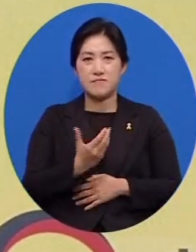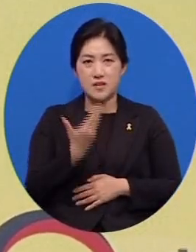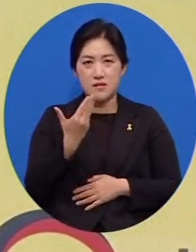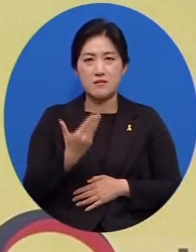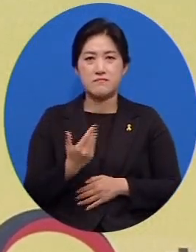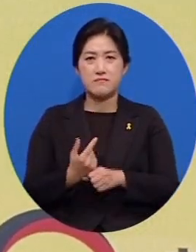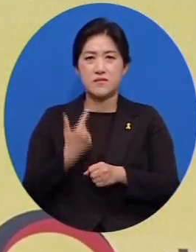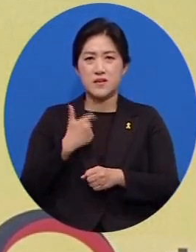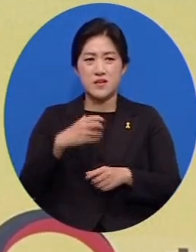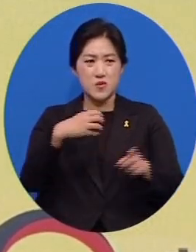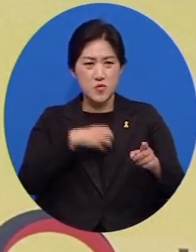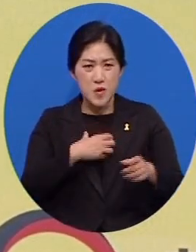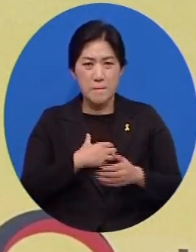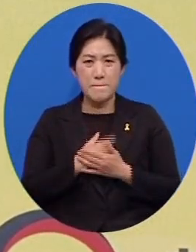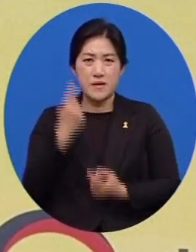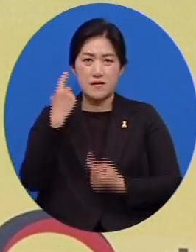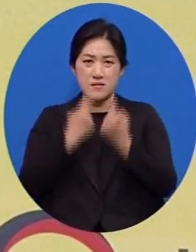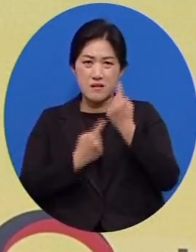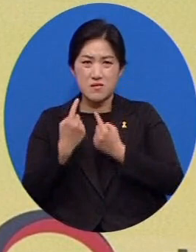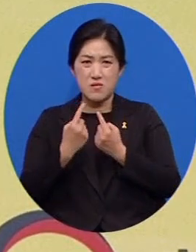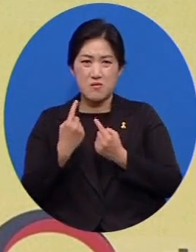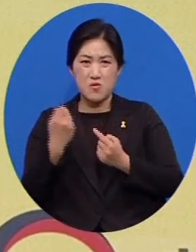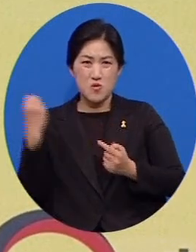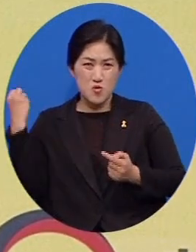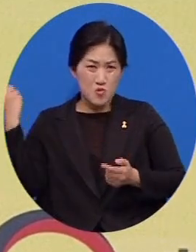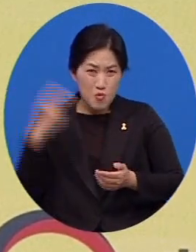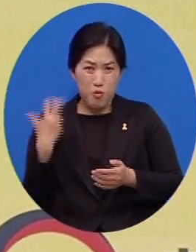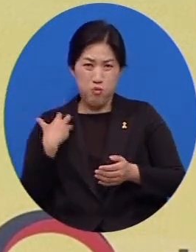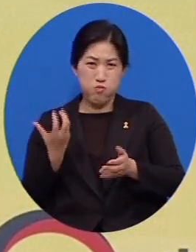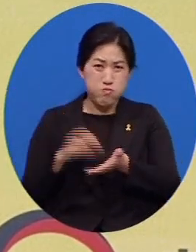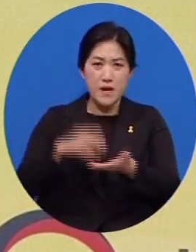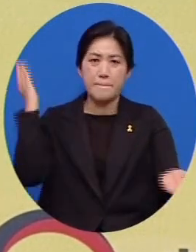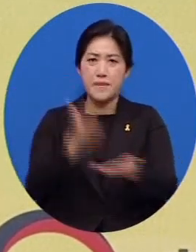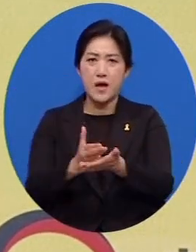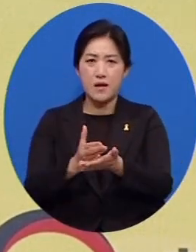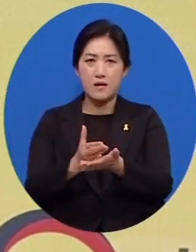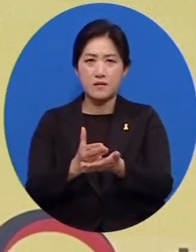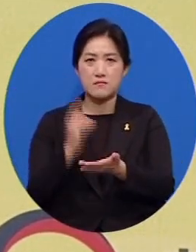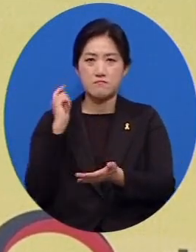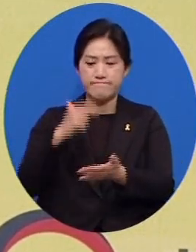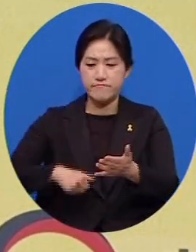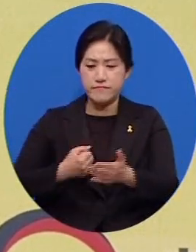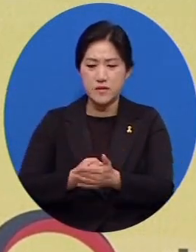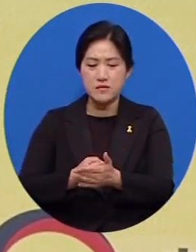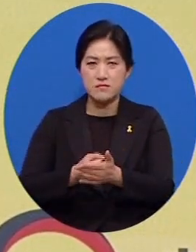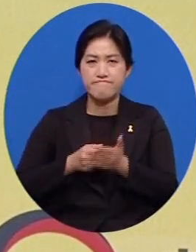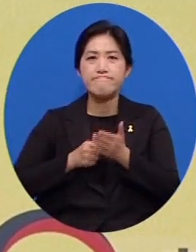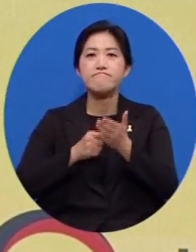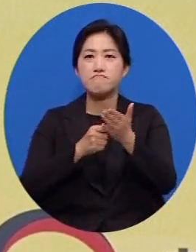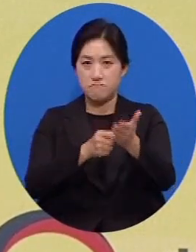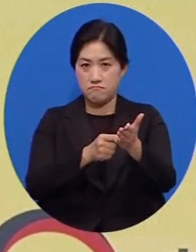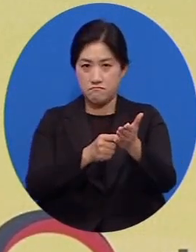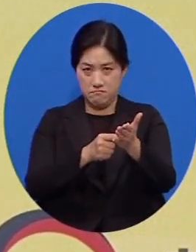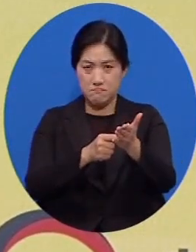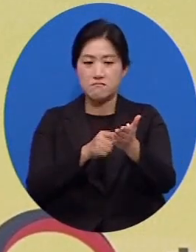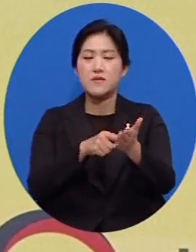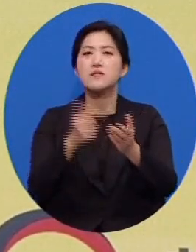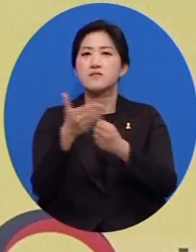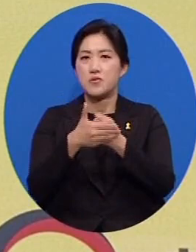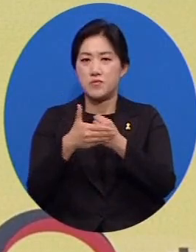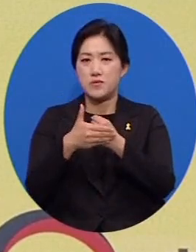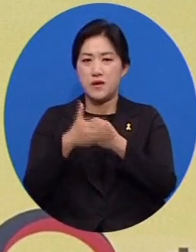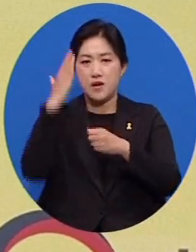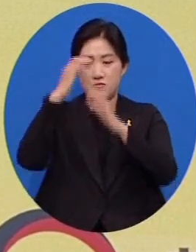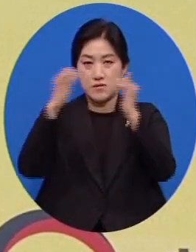그날의 위험과 상처로 돌아가지 않겠다는 우리들의 굳은 의지가 우리 사회에